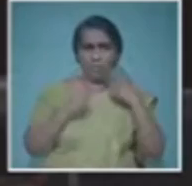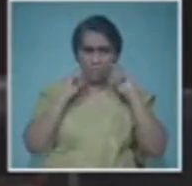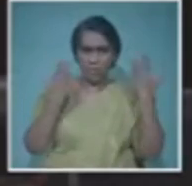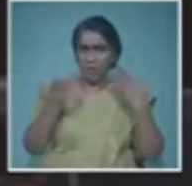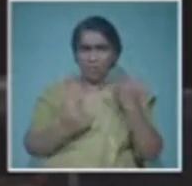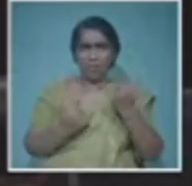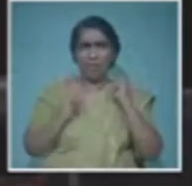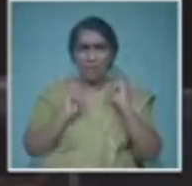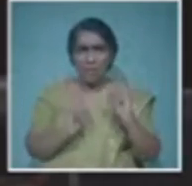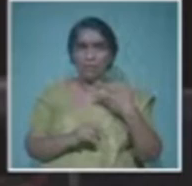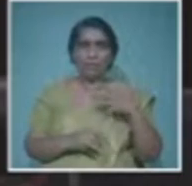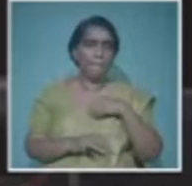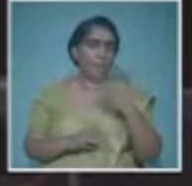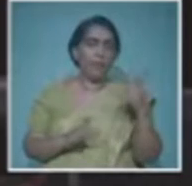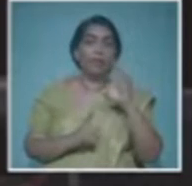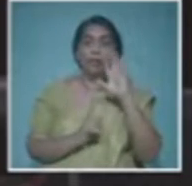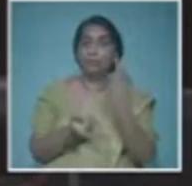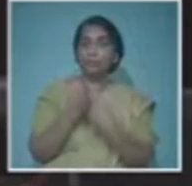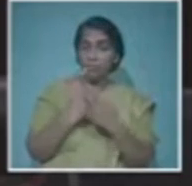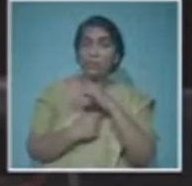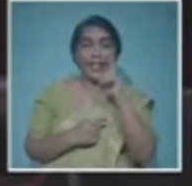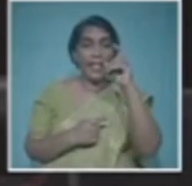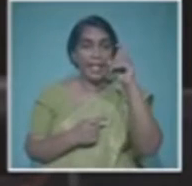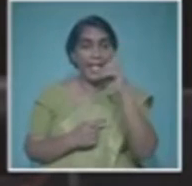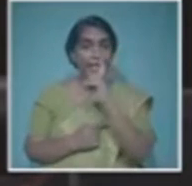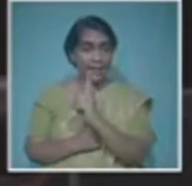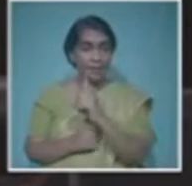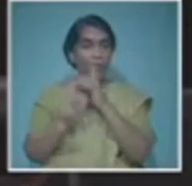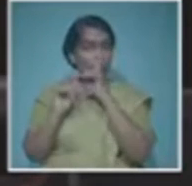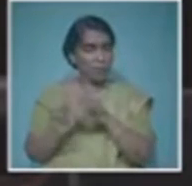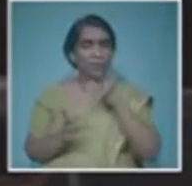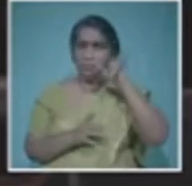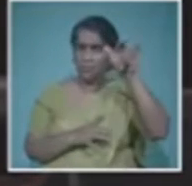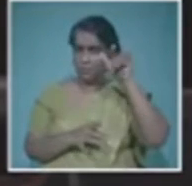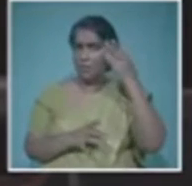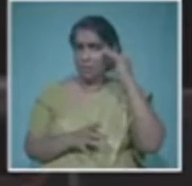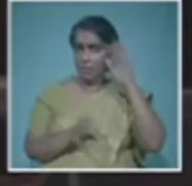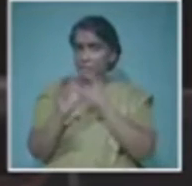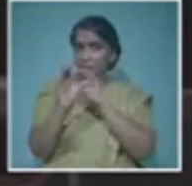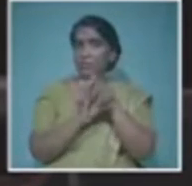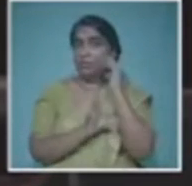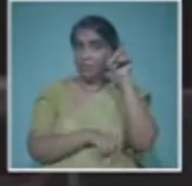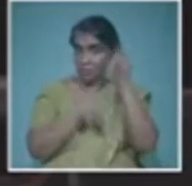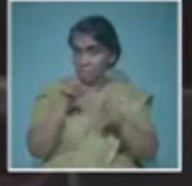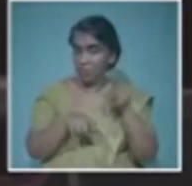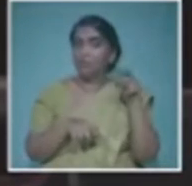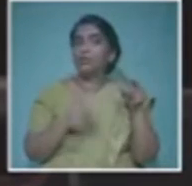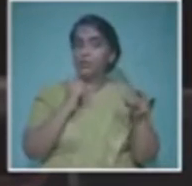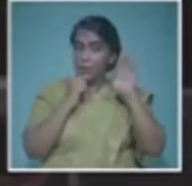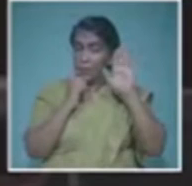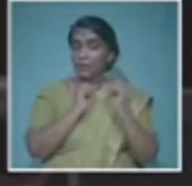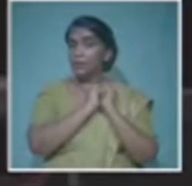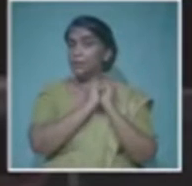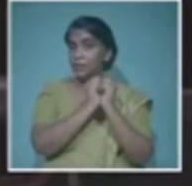මේ සම්බන්ධයෙන් පරීක්ෂණයක් සිදු කර ඉහත කී ඈ එක සඳහන් පරිදි ගුවන් සේවිකාවන් ලෙස බැඳී ඇති කාන්තාවන් සහ ඔවුන්